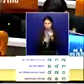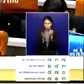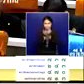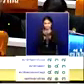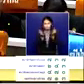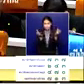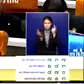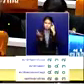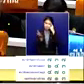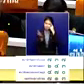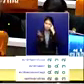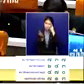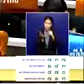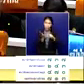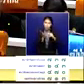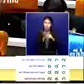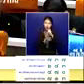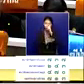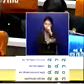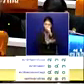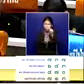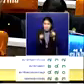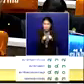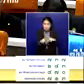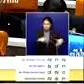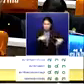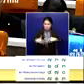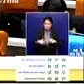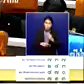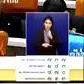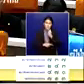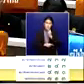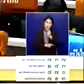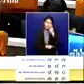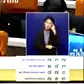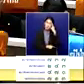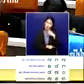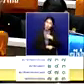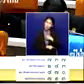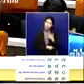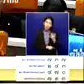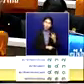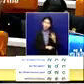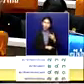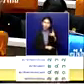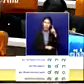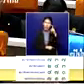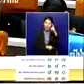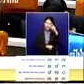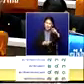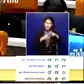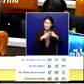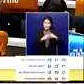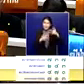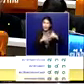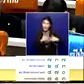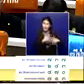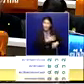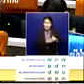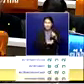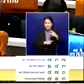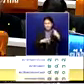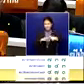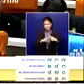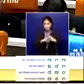ญเป็นของศักดิ์สิทธิ์มากจนกระทั่งประชาชนเอื้อมไม่ถึงจนกระทั่งแตะต้องไม่ได้แก้ไขไม่ได้และแก้ไขย